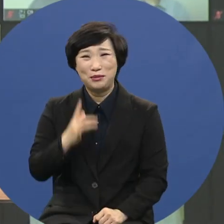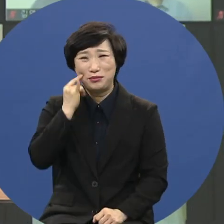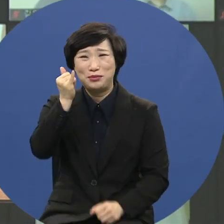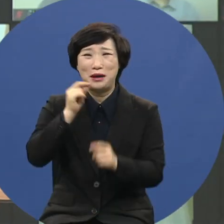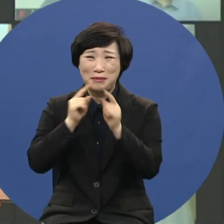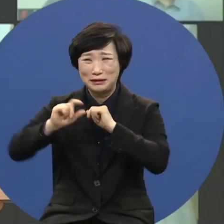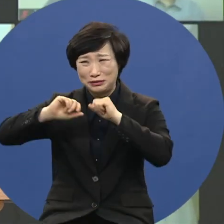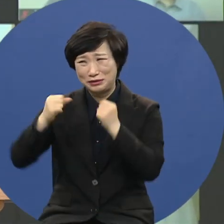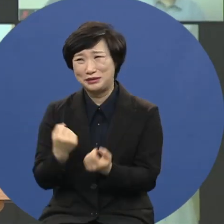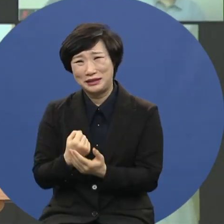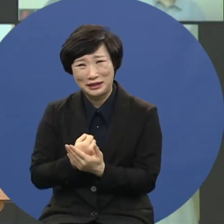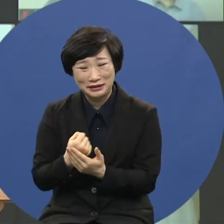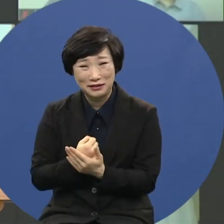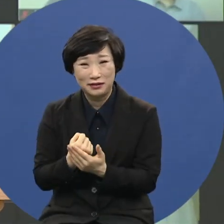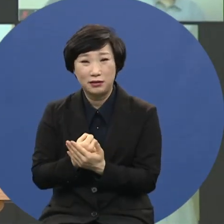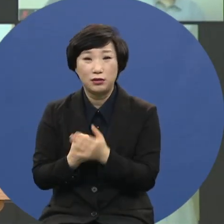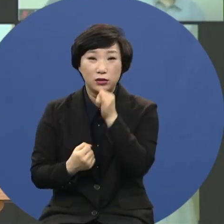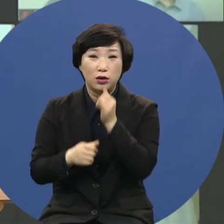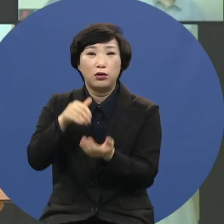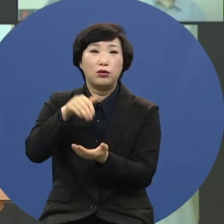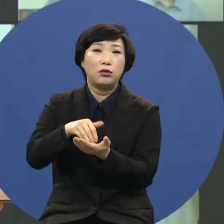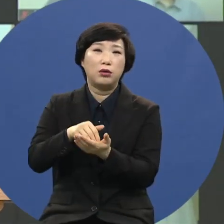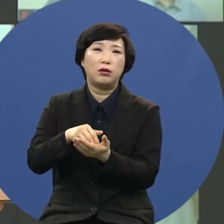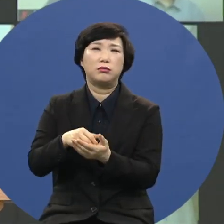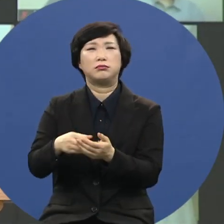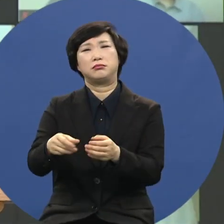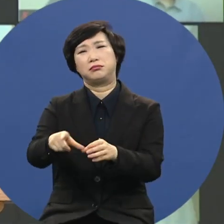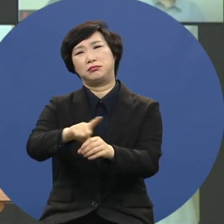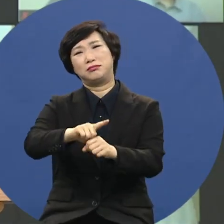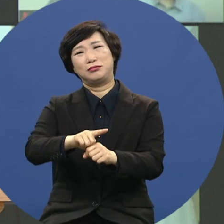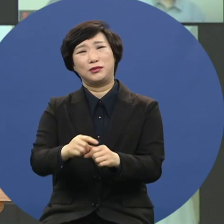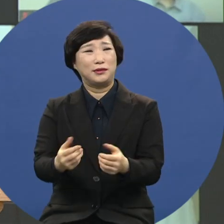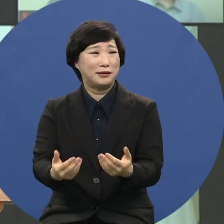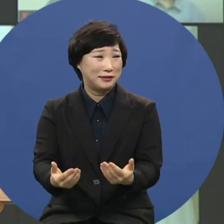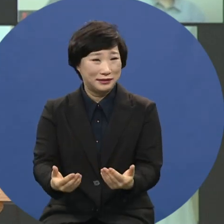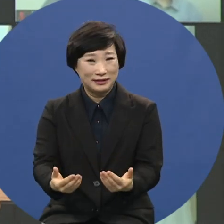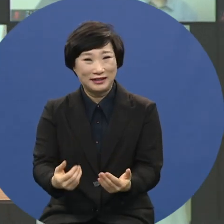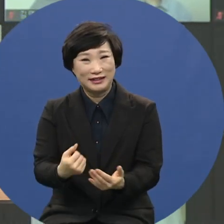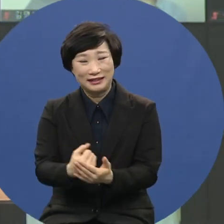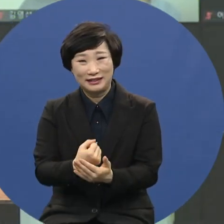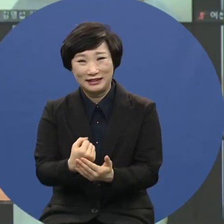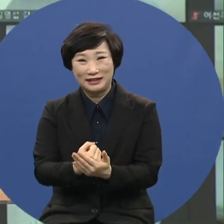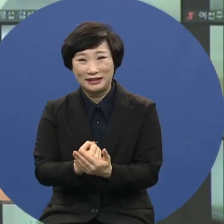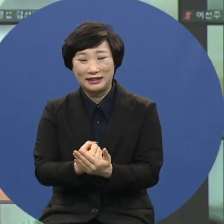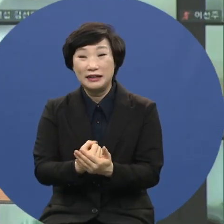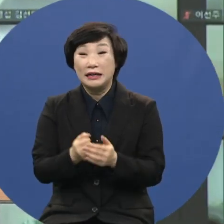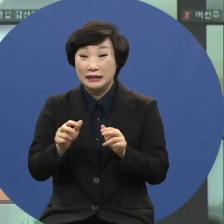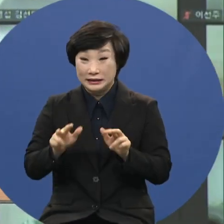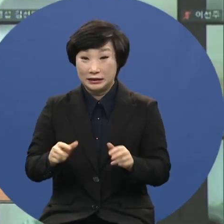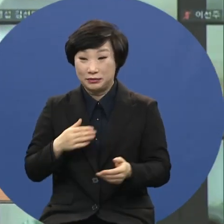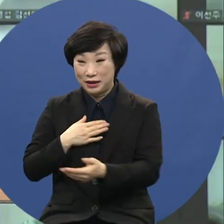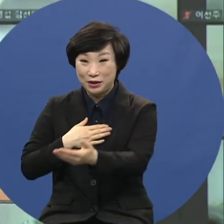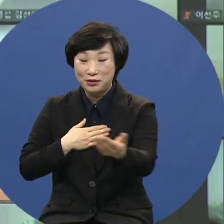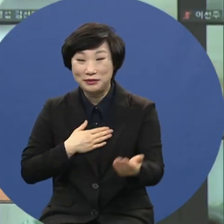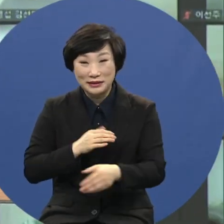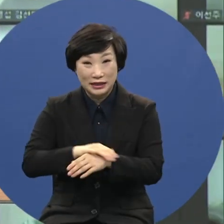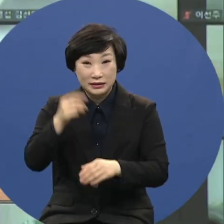말씀 듣는데 그때는 기회가 지나가잖아요. 응? 예, 지금 잘